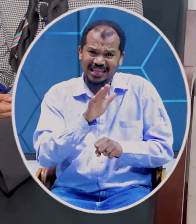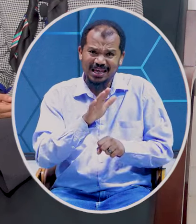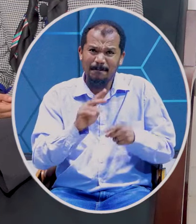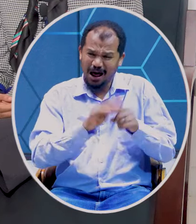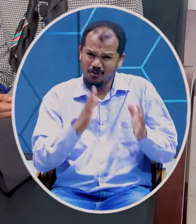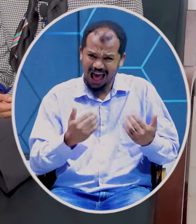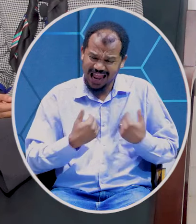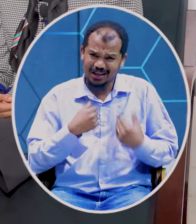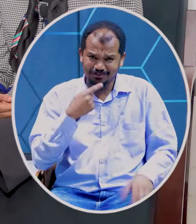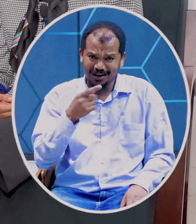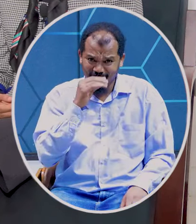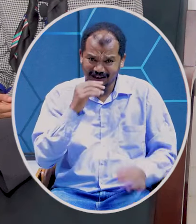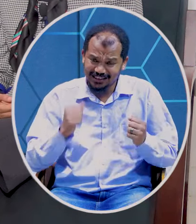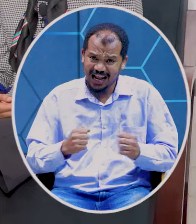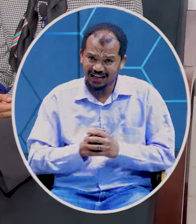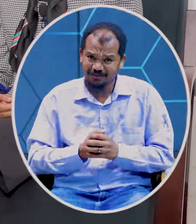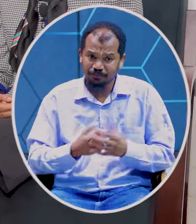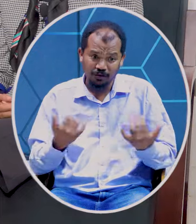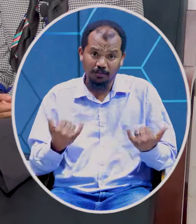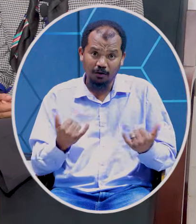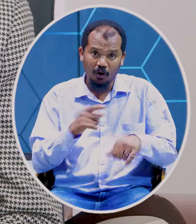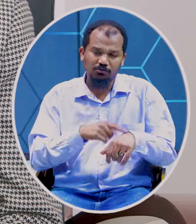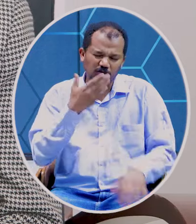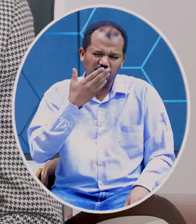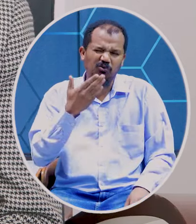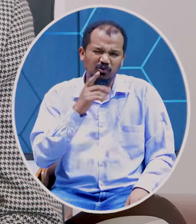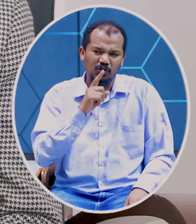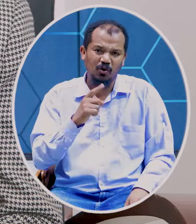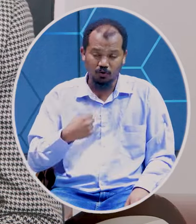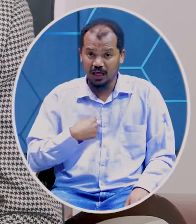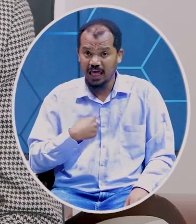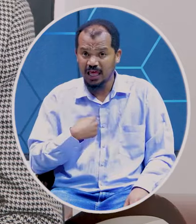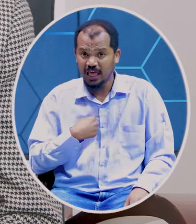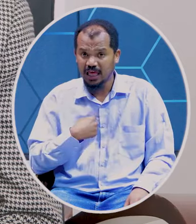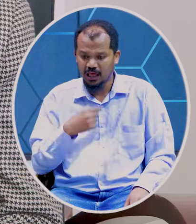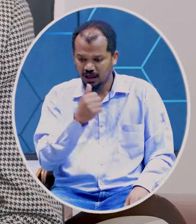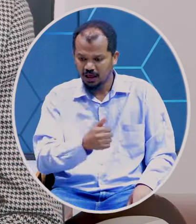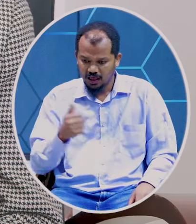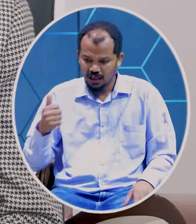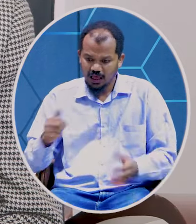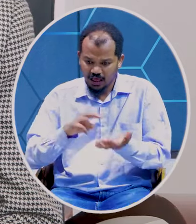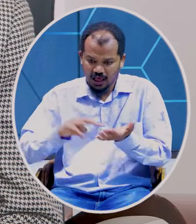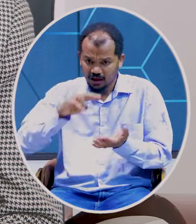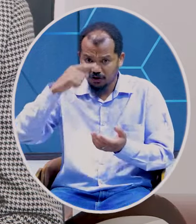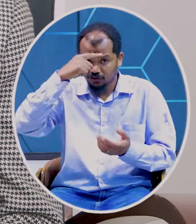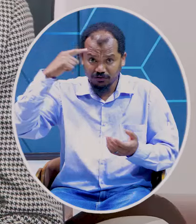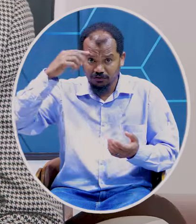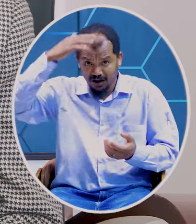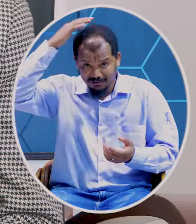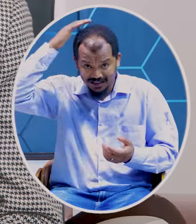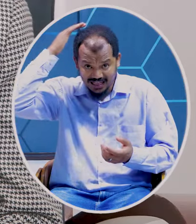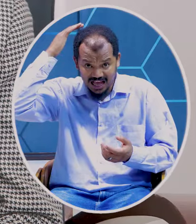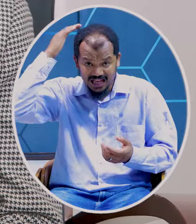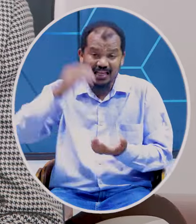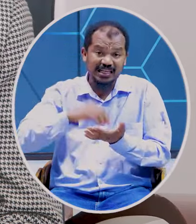በቂ የሆነ ባለሙያ አለ ብለን መናገር እንችላለን? በአሁን ሰዓት ጥሩ ነው። እኔ አዲስ አበባ ዩኒቨርሲቲ ጥቁር አንበሳ